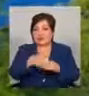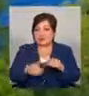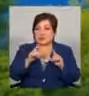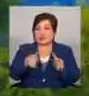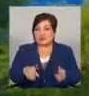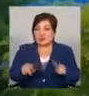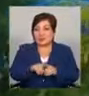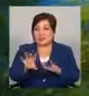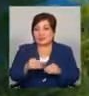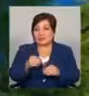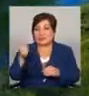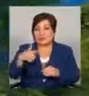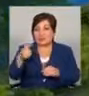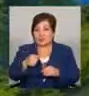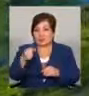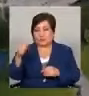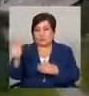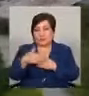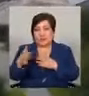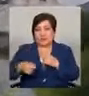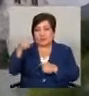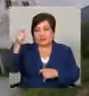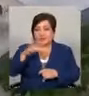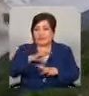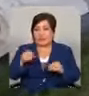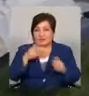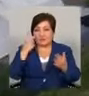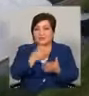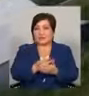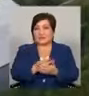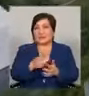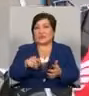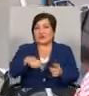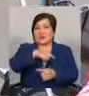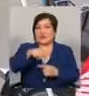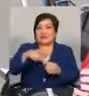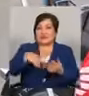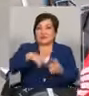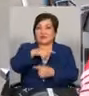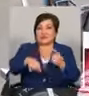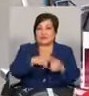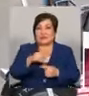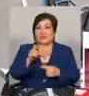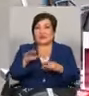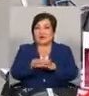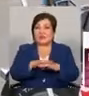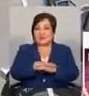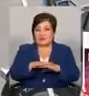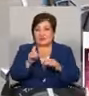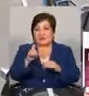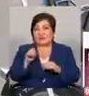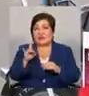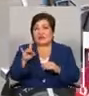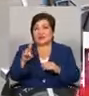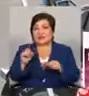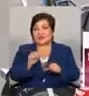назары байрақ желбіреткен сапқауды. Байкерлер қаланы айналып, халық арена маңына тоқтады. Супер. Барлығы керемет өтті. Сап түзеп